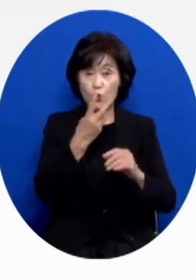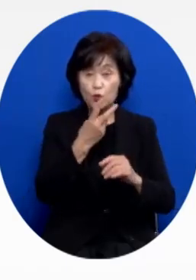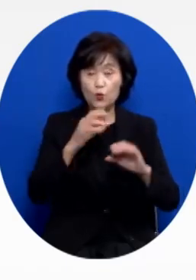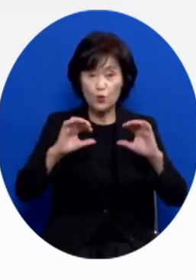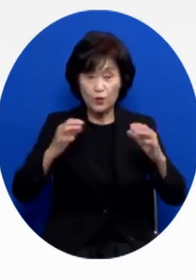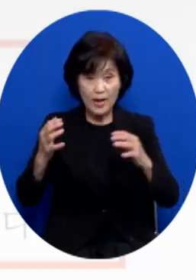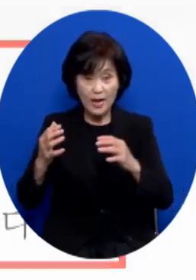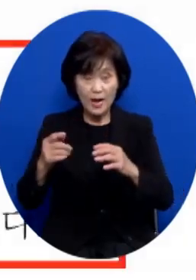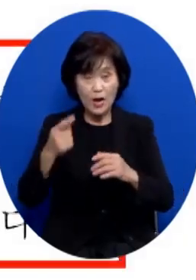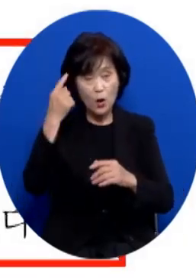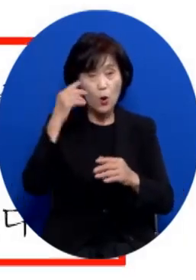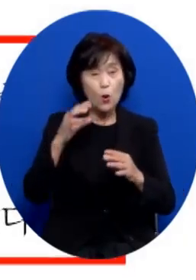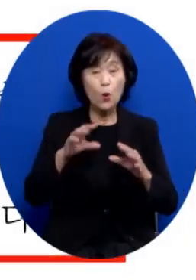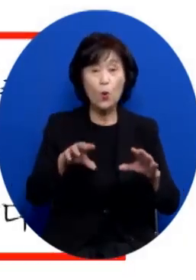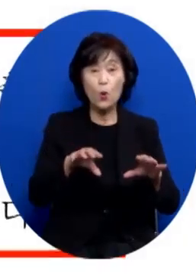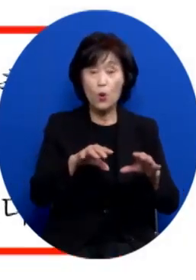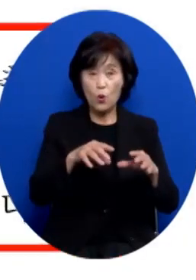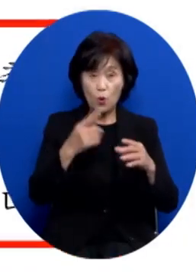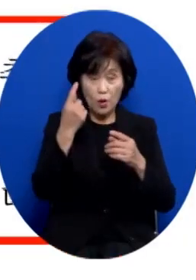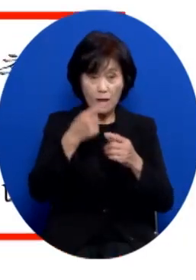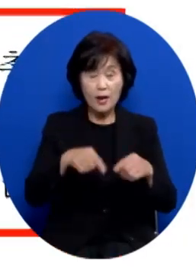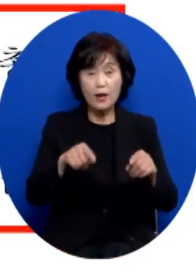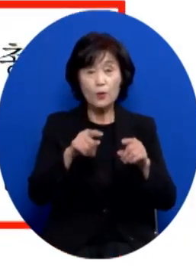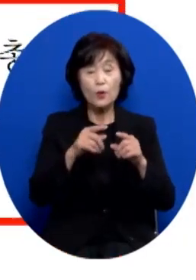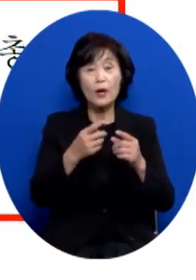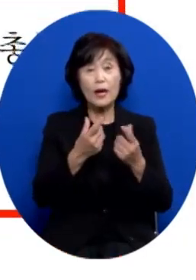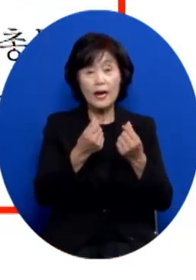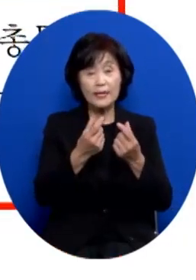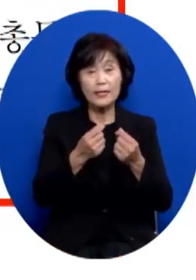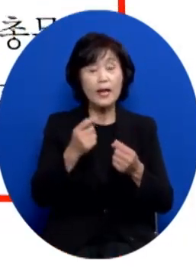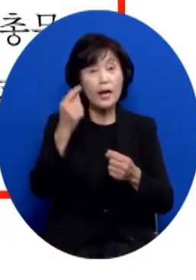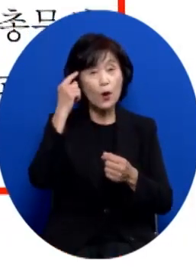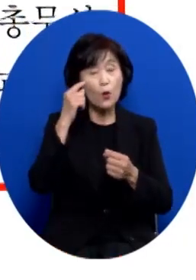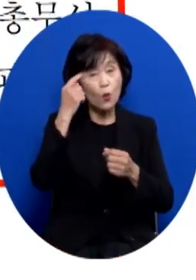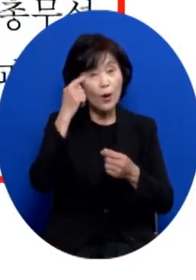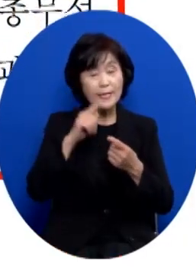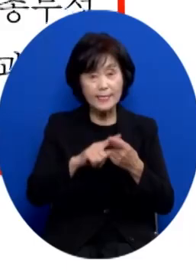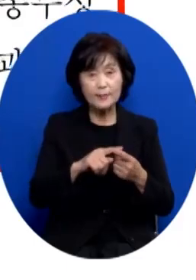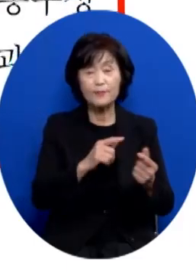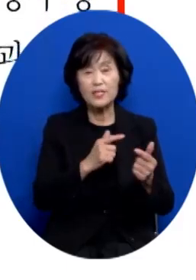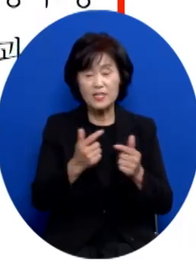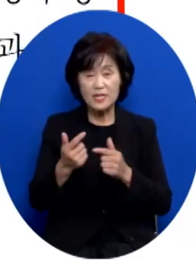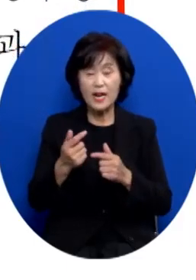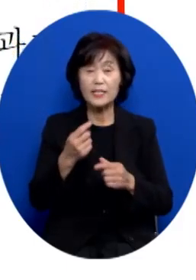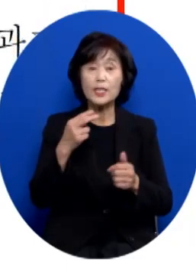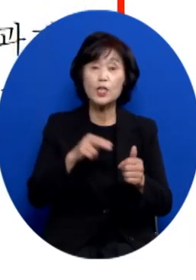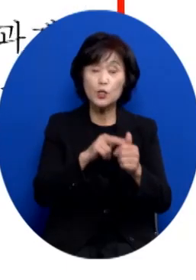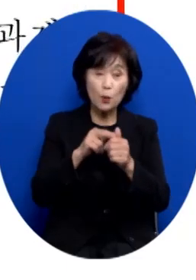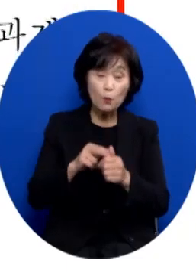관심 과제인 지역균형 발전과 지방재정, 지역정보화를 중점적으로 논의할 예정입니다.